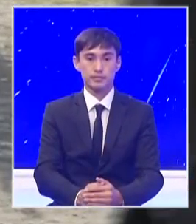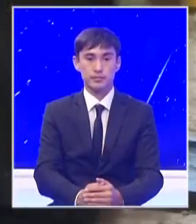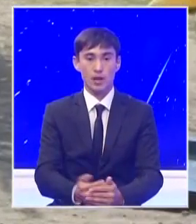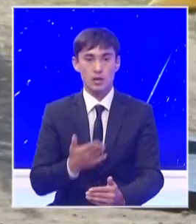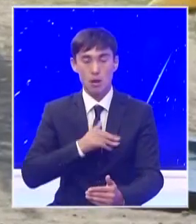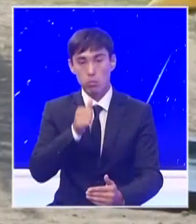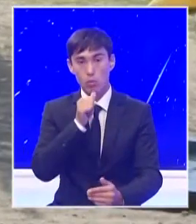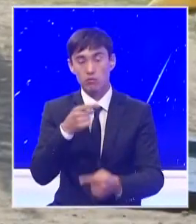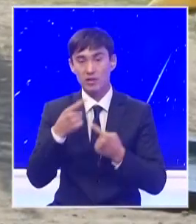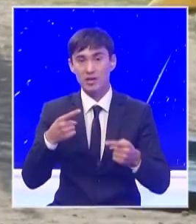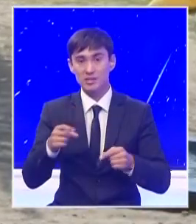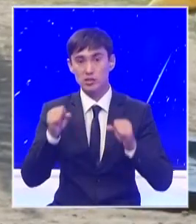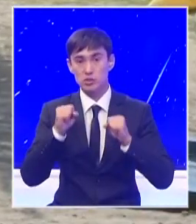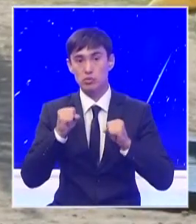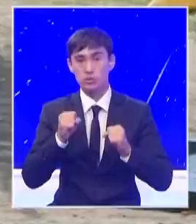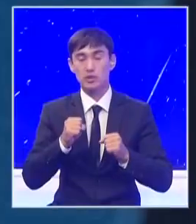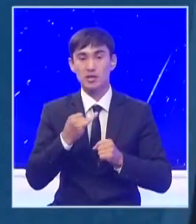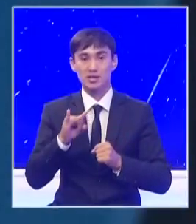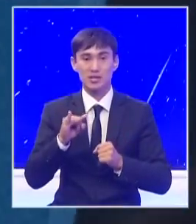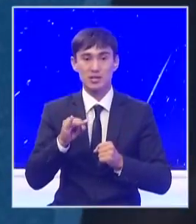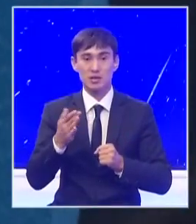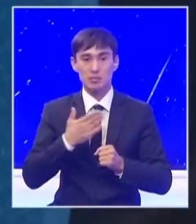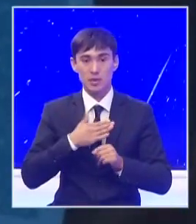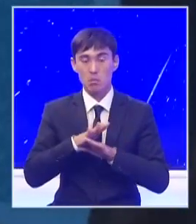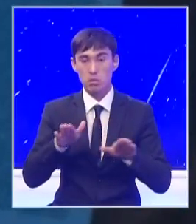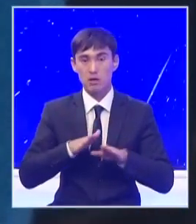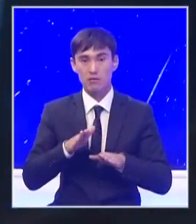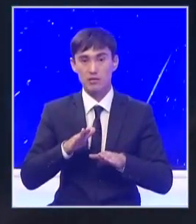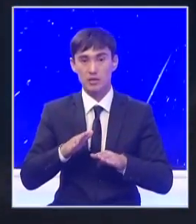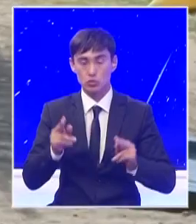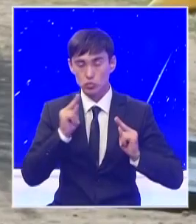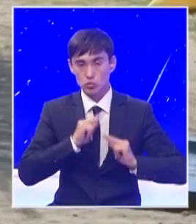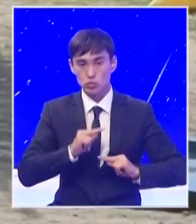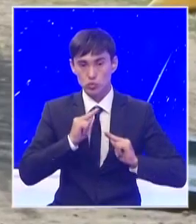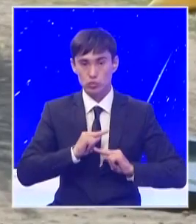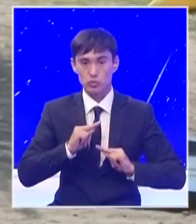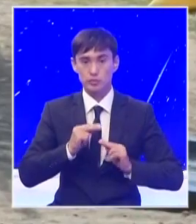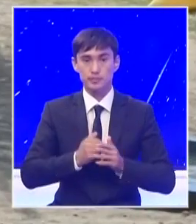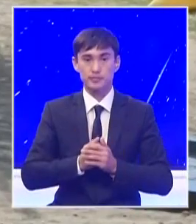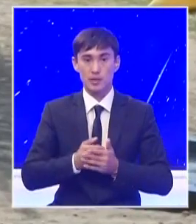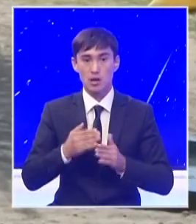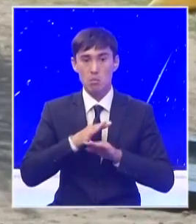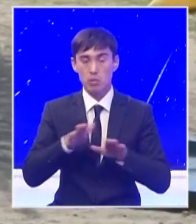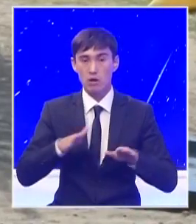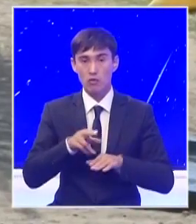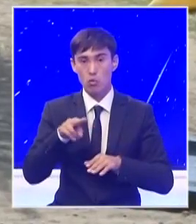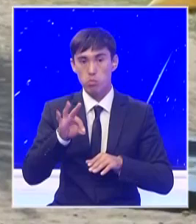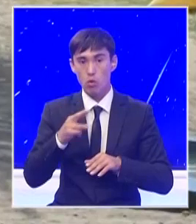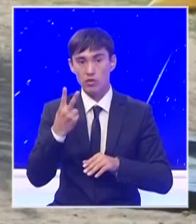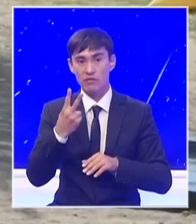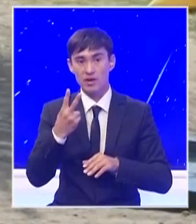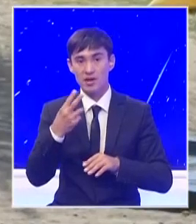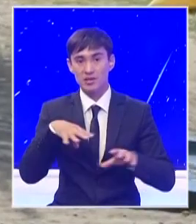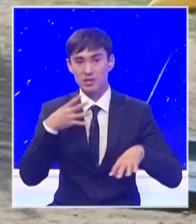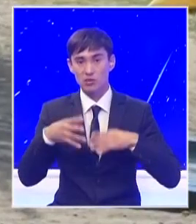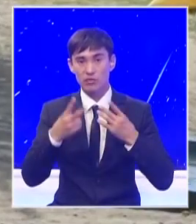я пробовала разные виды спорта, и все же плавание. Тружусь, конечно, я плаваю по 2 тренировки